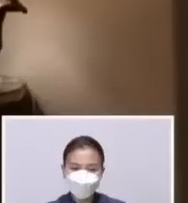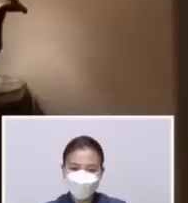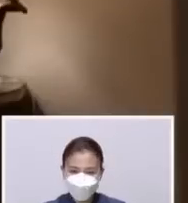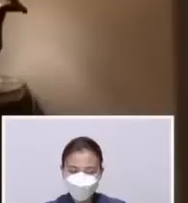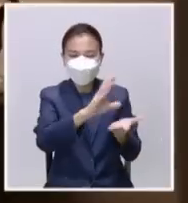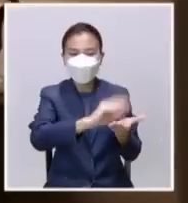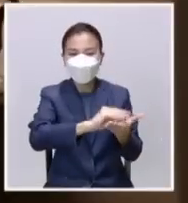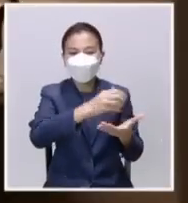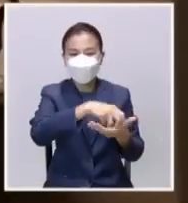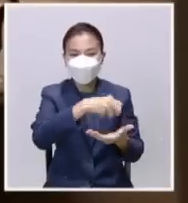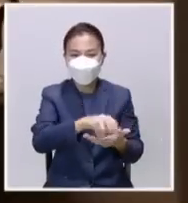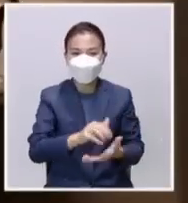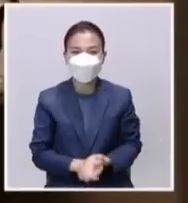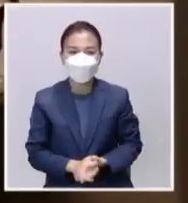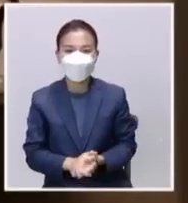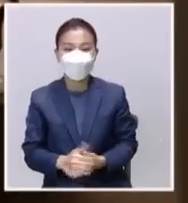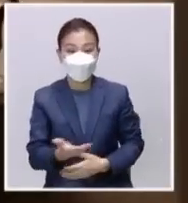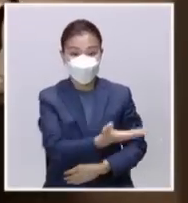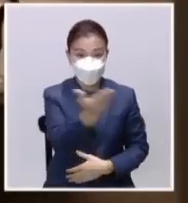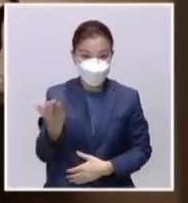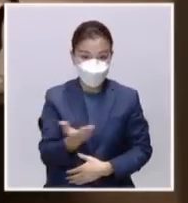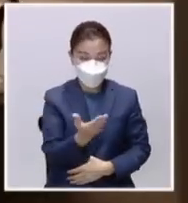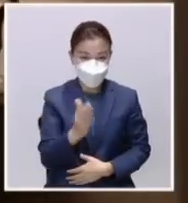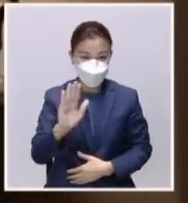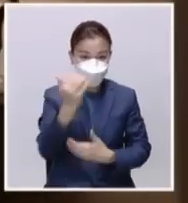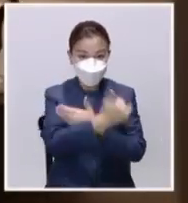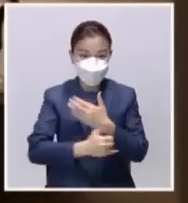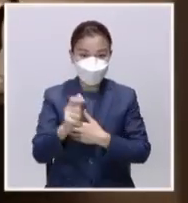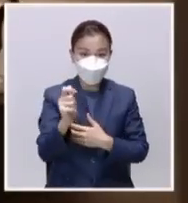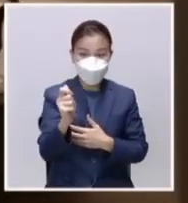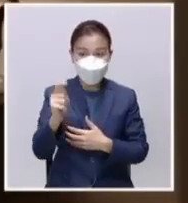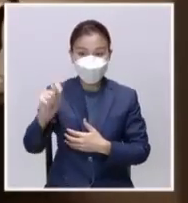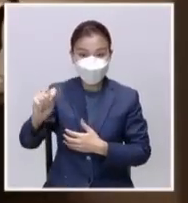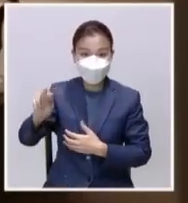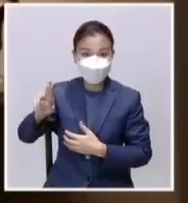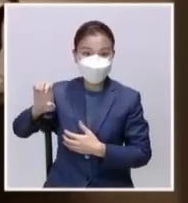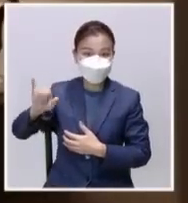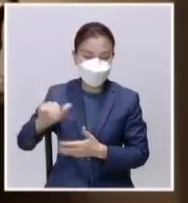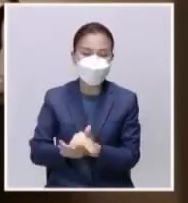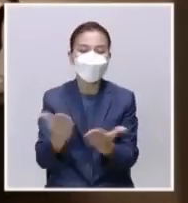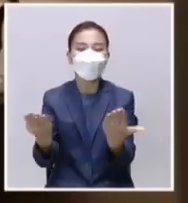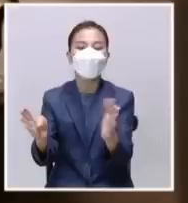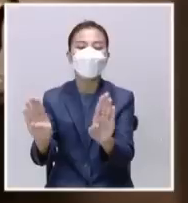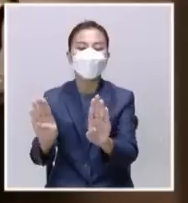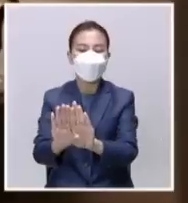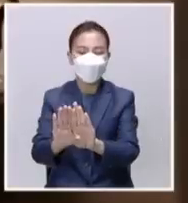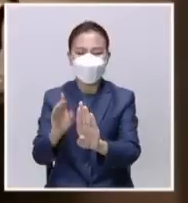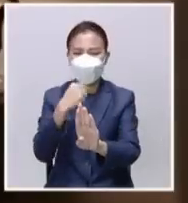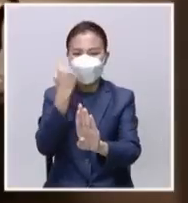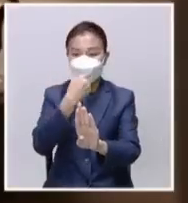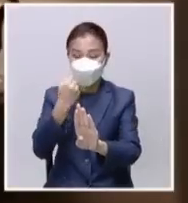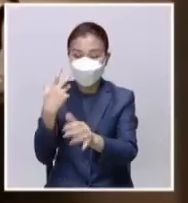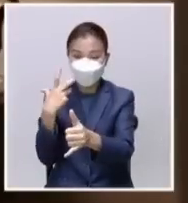ครับ คุณผู้ชมคะหลังจากที่ออสเตรียเป็นชาติแรกของโลกที่ใช้มาตรการล็อกดาวน์กับกลุ่มคนที่ไม่ได้ฉีดวัคซีนต้าน